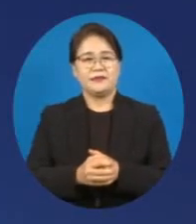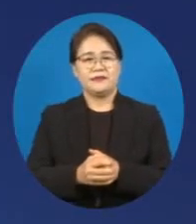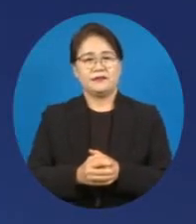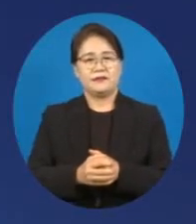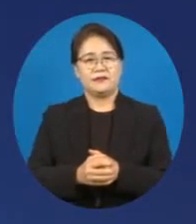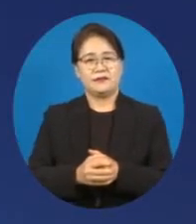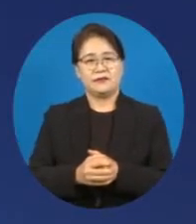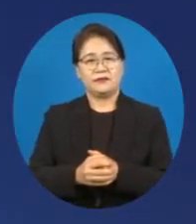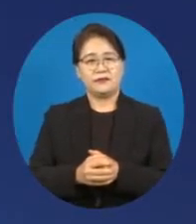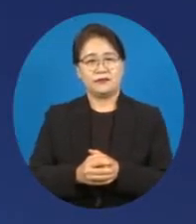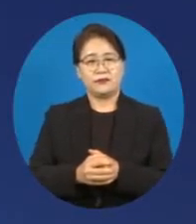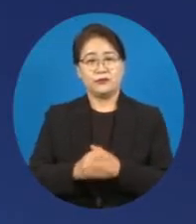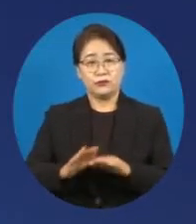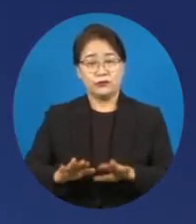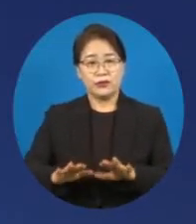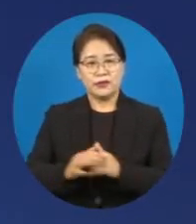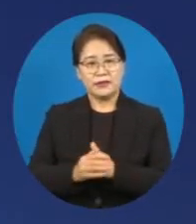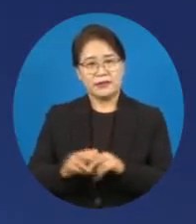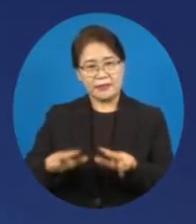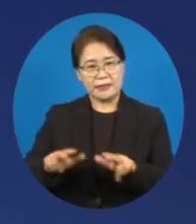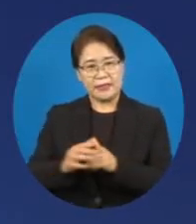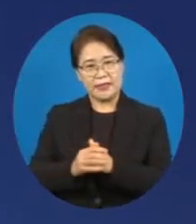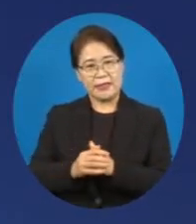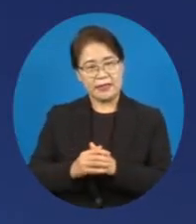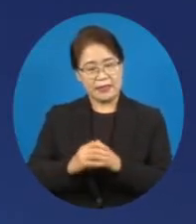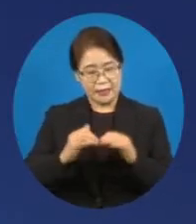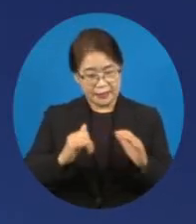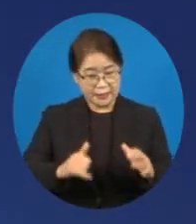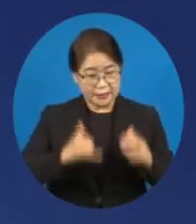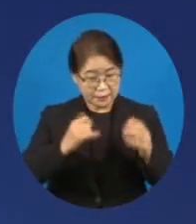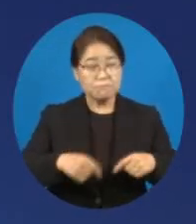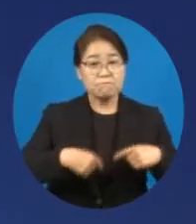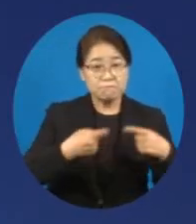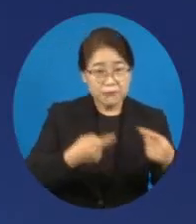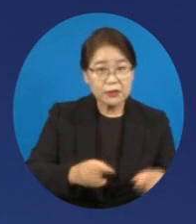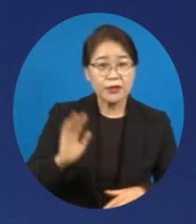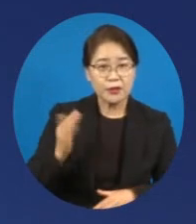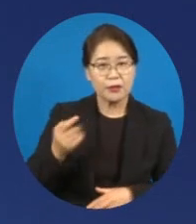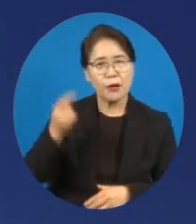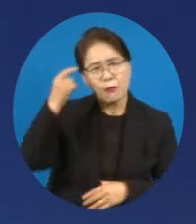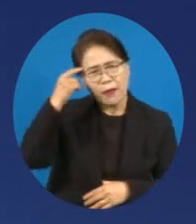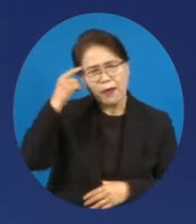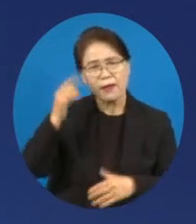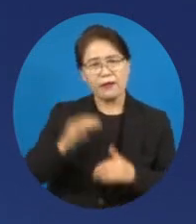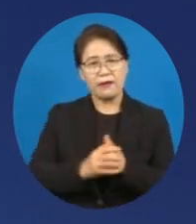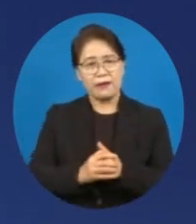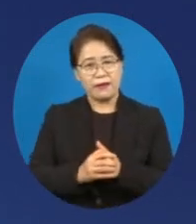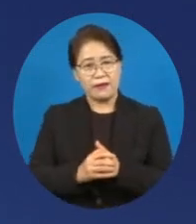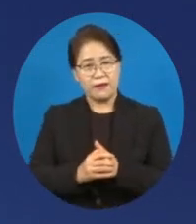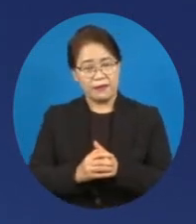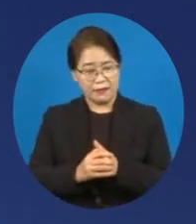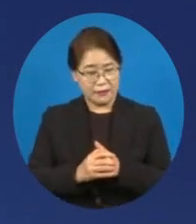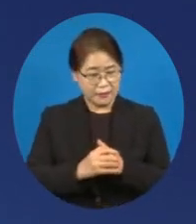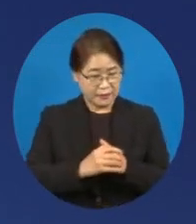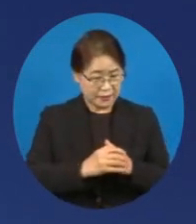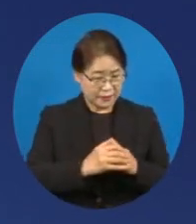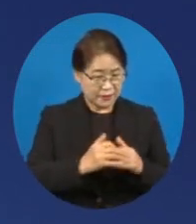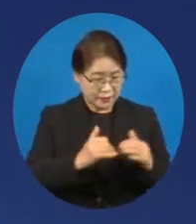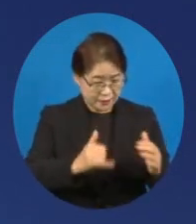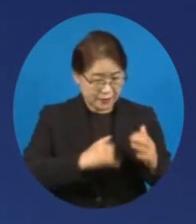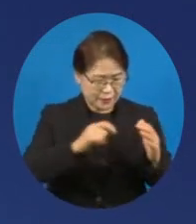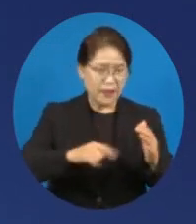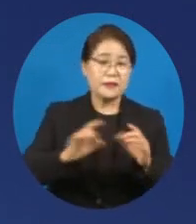우리는 이제 다시 세상으로 가야 합니다 왜냐하면 세상에 있던 우리를 주님이